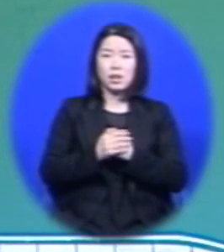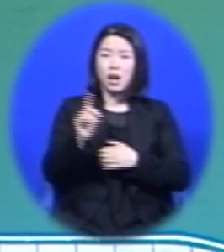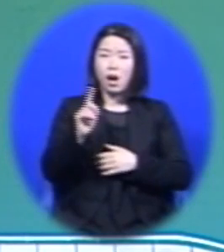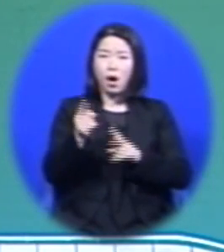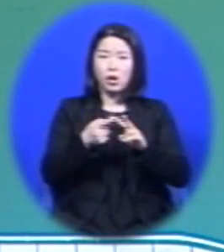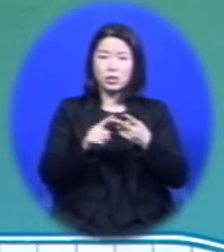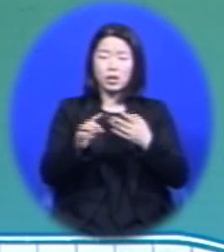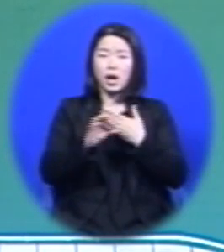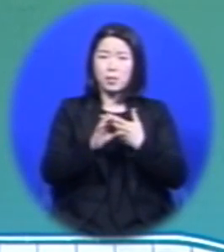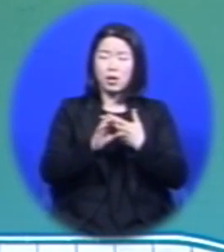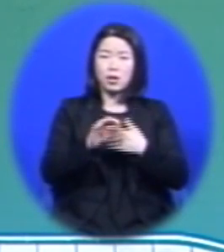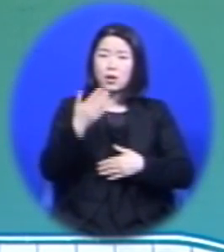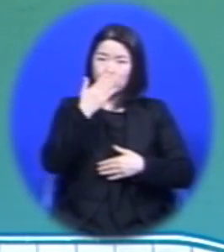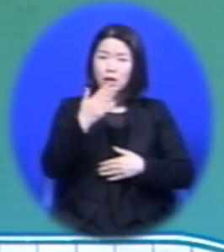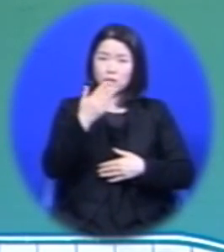어떻게 하면 그렇게 될 수 있을까?